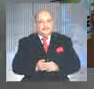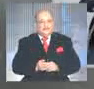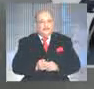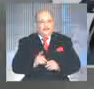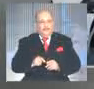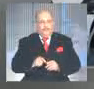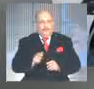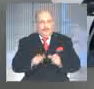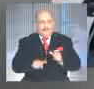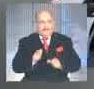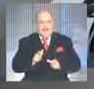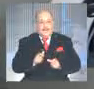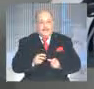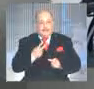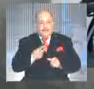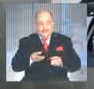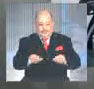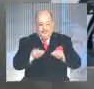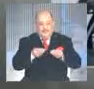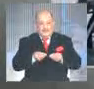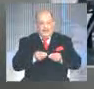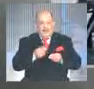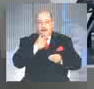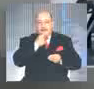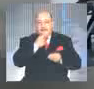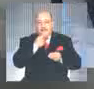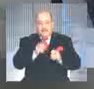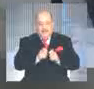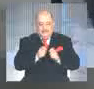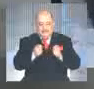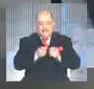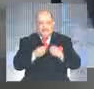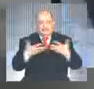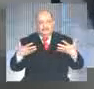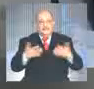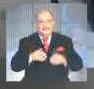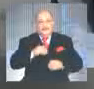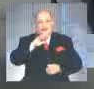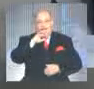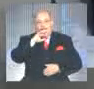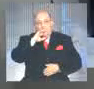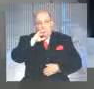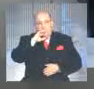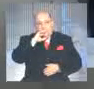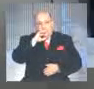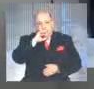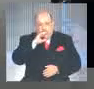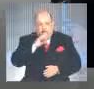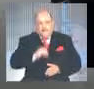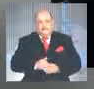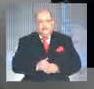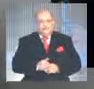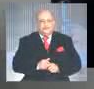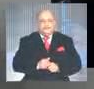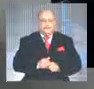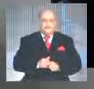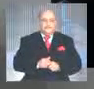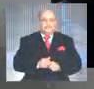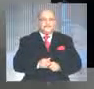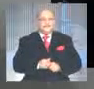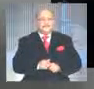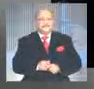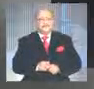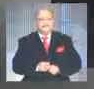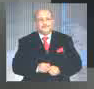هذا الصالون عرض التقنيات الحديثة في هذا المجال، منها بالخصوص طرق كتابة تواريخ صنع المنتوجات فضلا